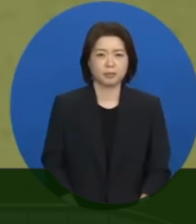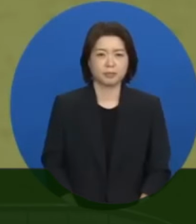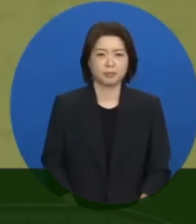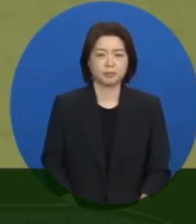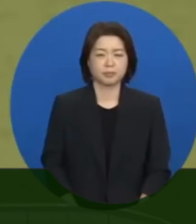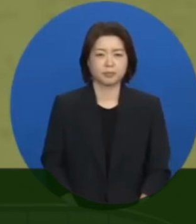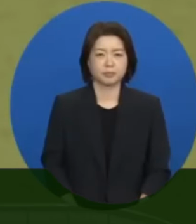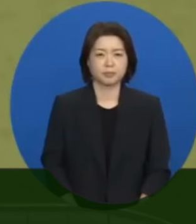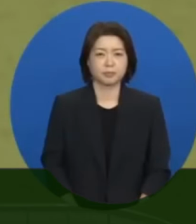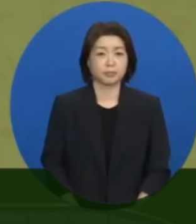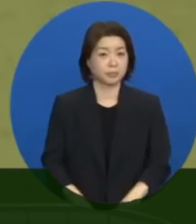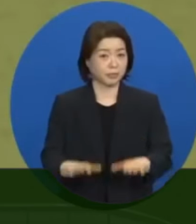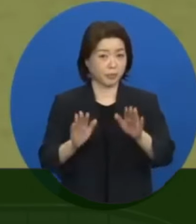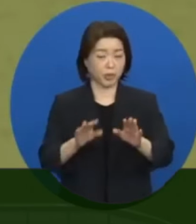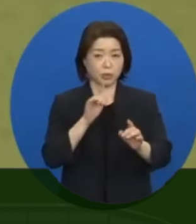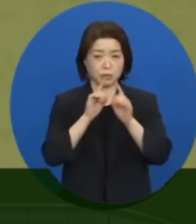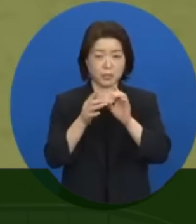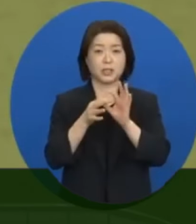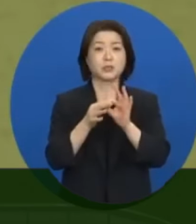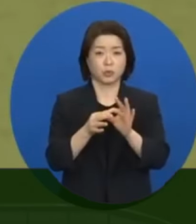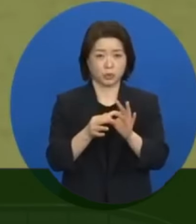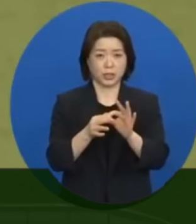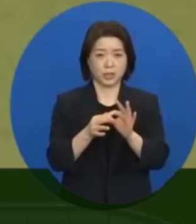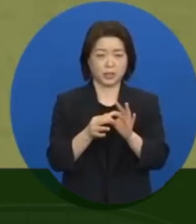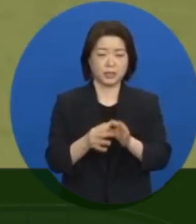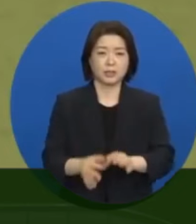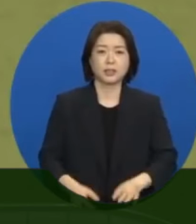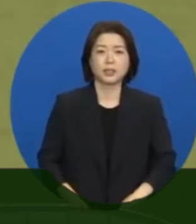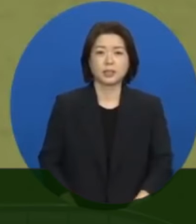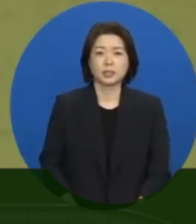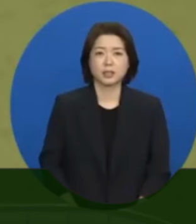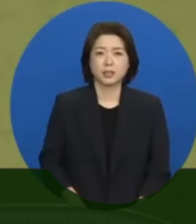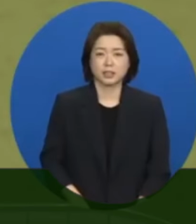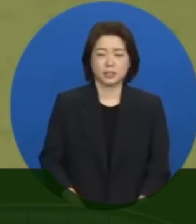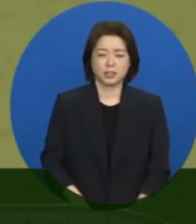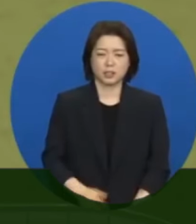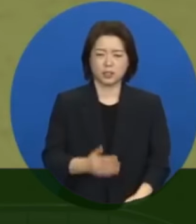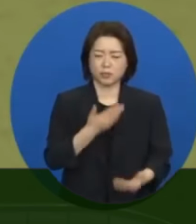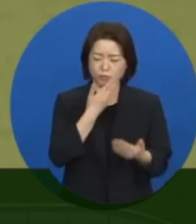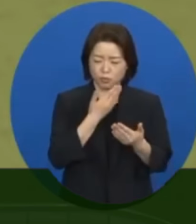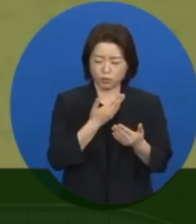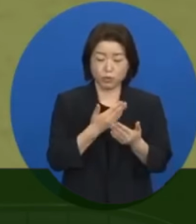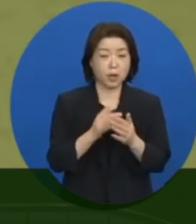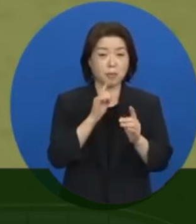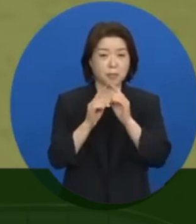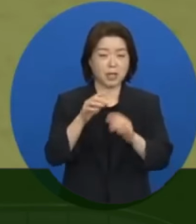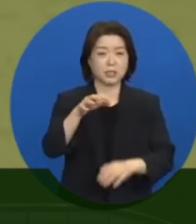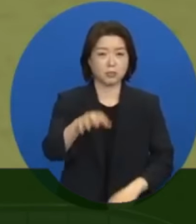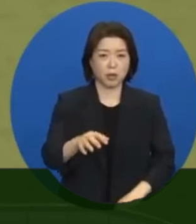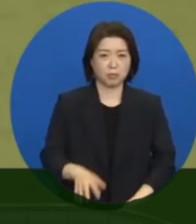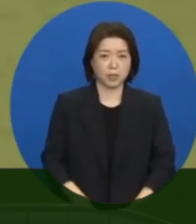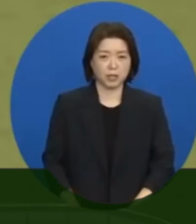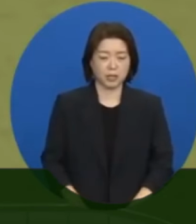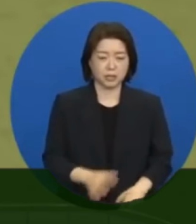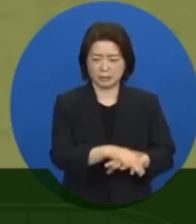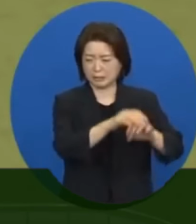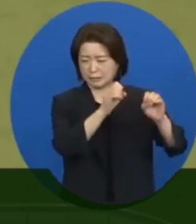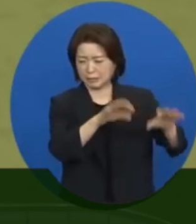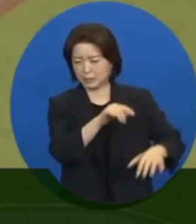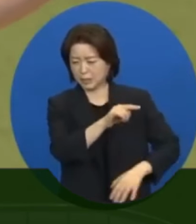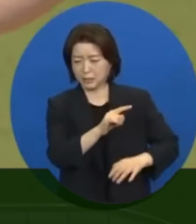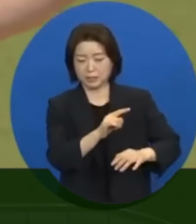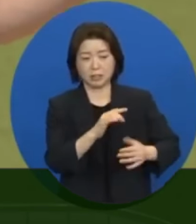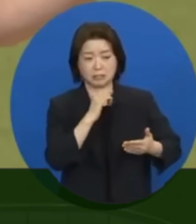것입니다 오늘이 말씀을 통해서이 주한 말씀 앞에 우리가 허던 것에 속아서